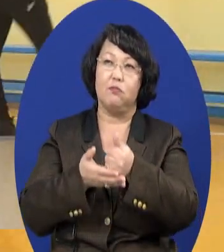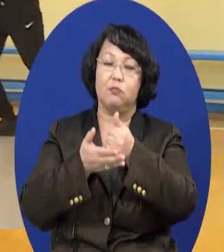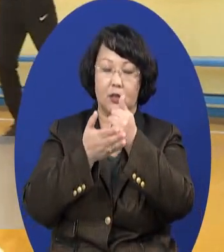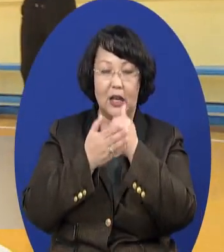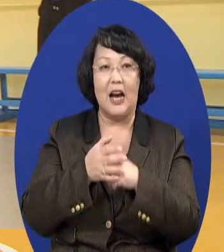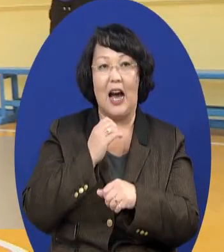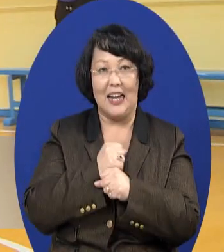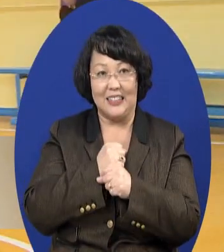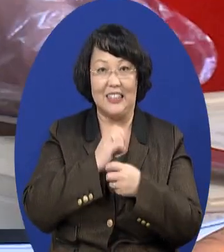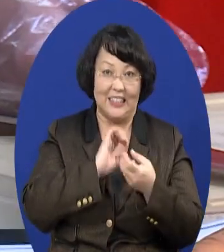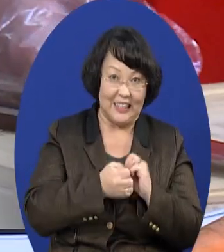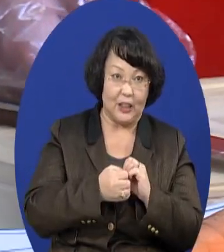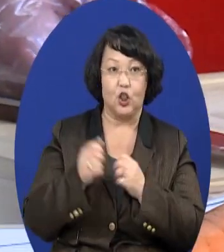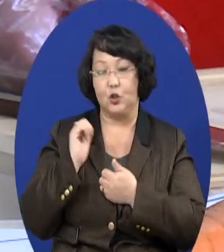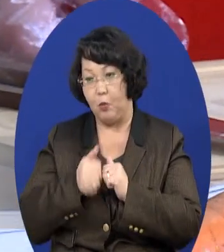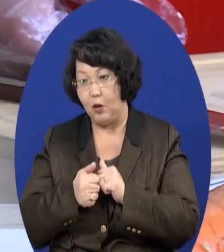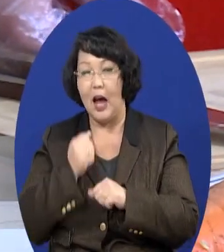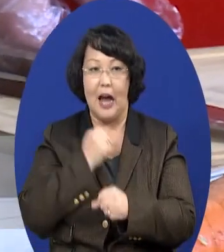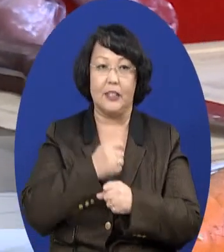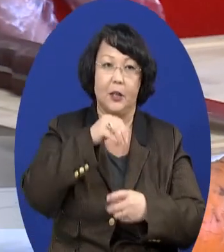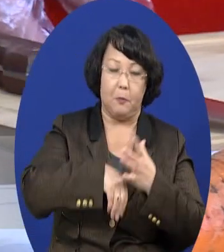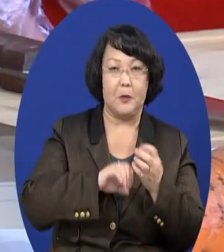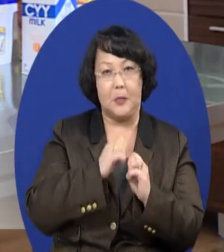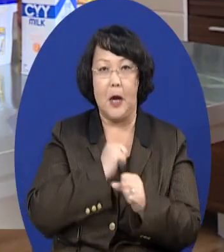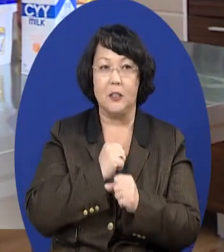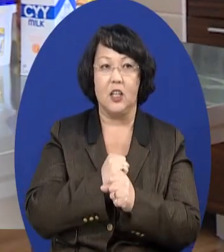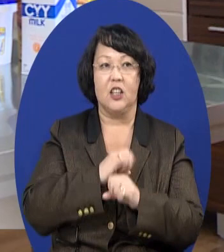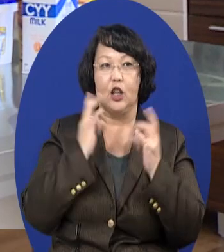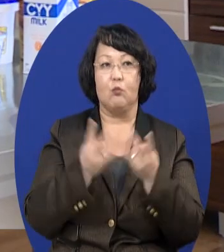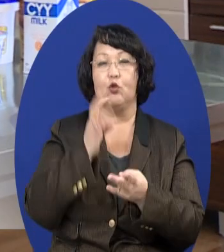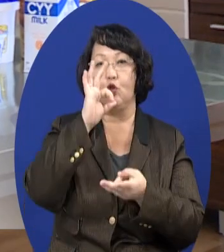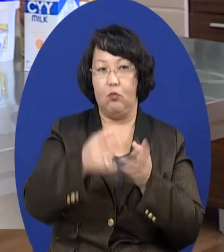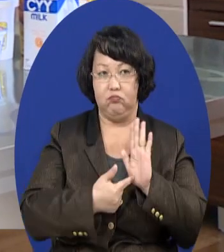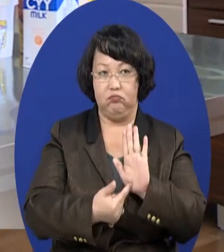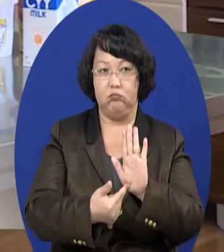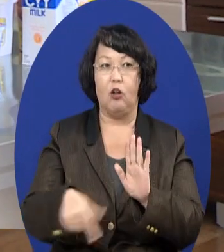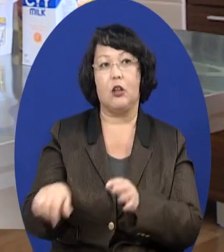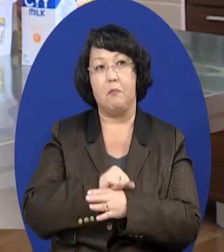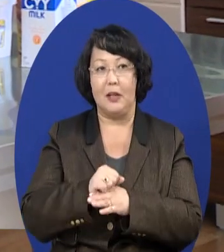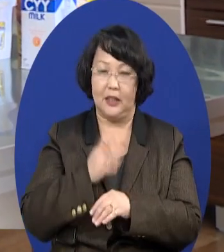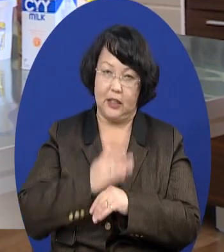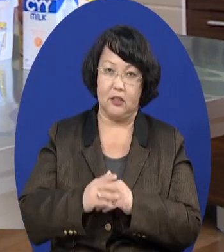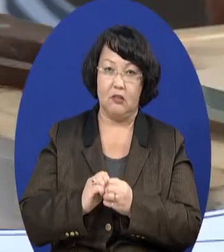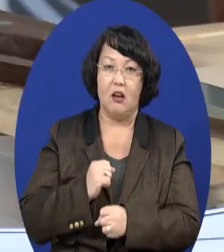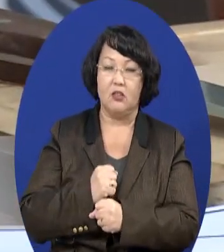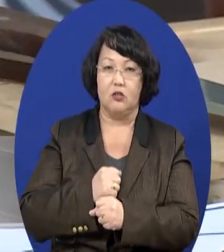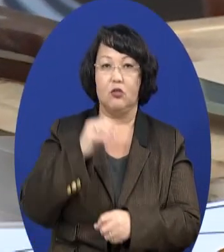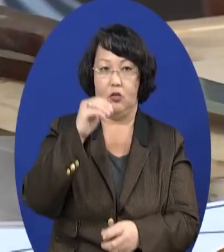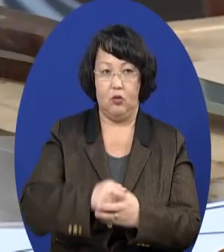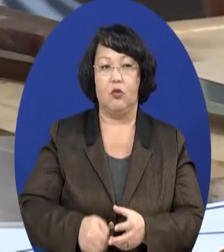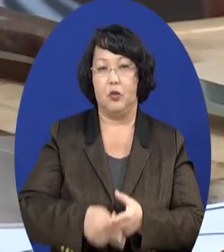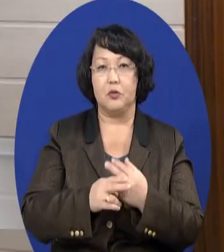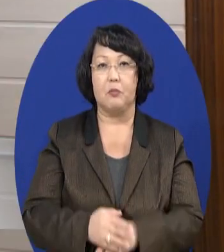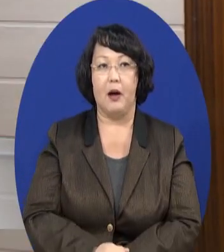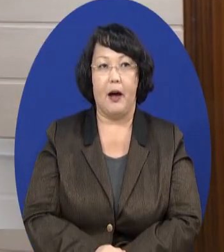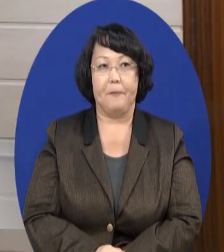ажил хийж нийгэмд өөрийгөө зөв таниулах хүсэлтэй гэдгээ ярьсан юм. Одоо бэлтгэгч тогоочоор ажилд оржээ. За